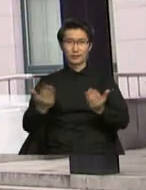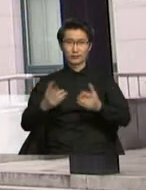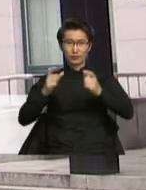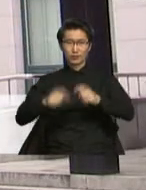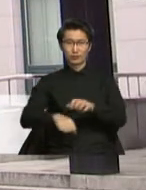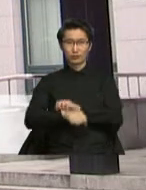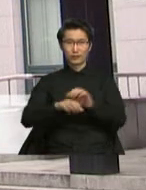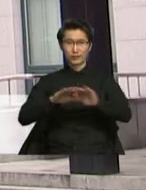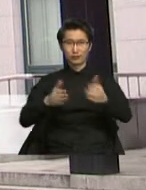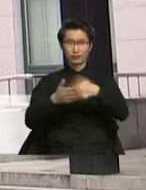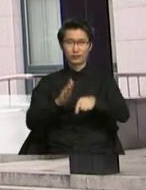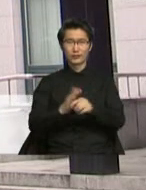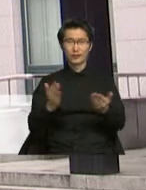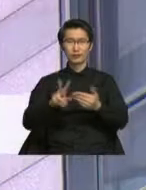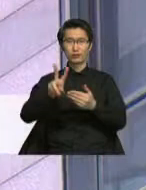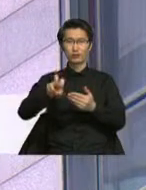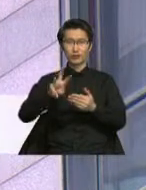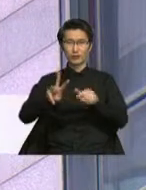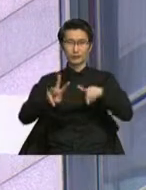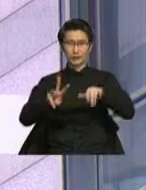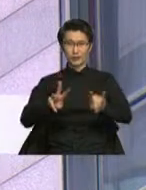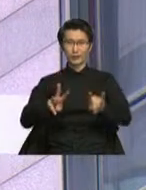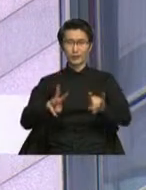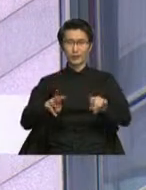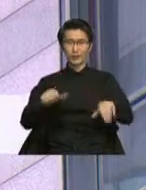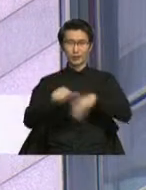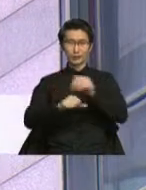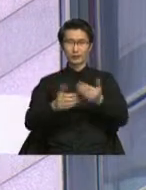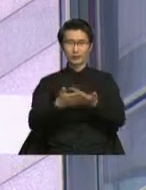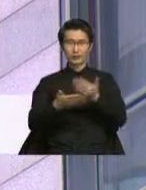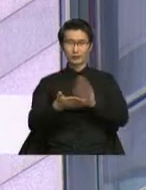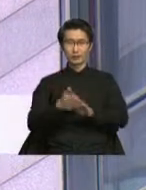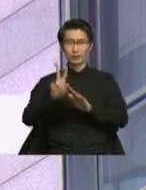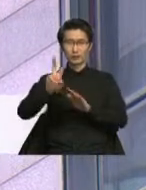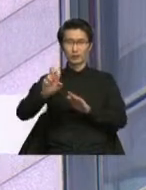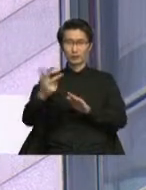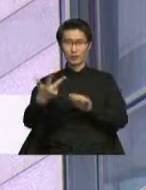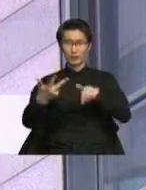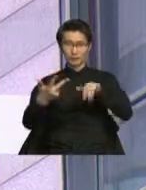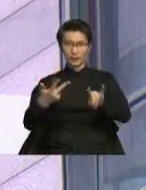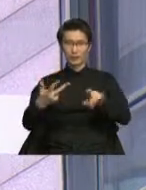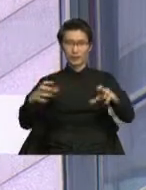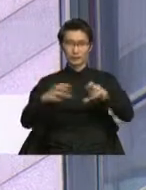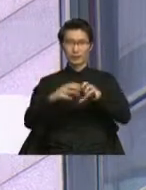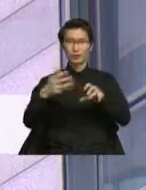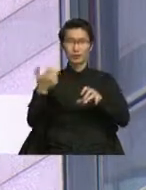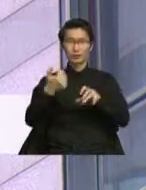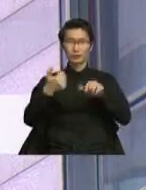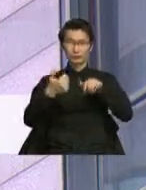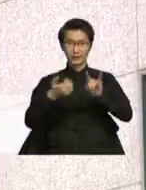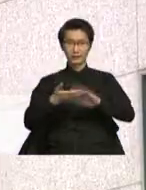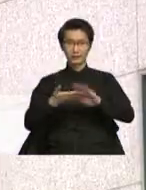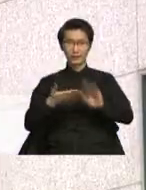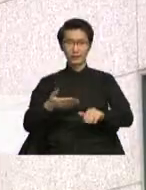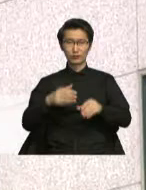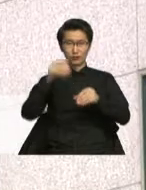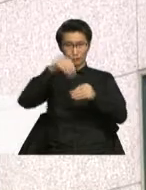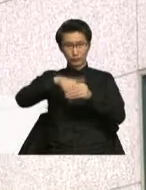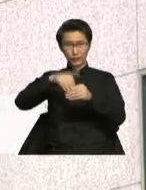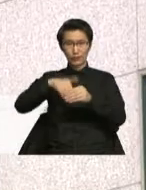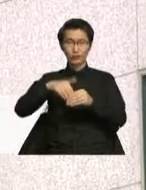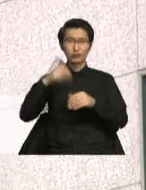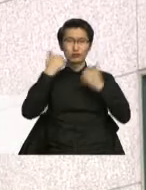주민 불편 해소를 위한 사업 20 세계와 도시환경 개선을 위한 사업 20 7개 된 총 50개의 사업입니다 투표는